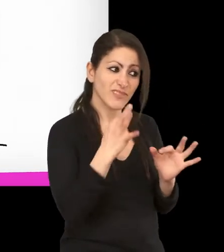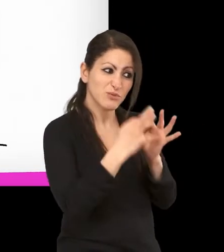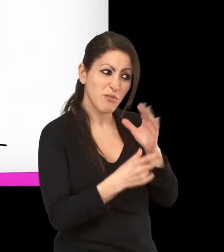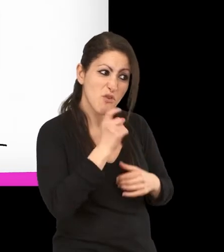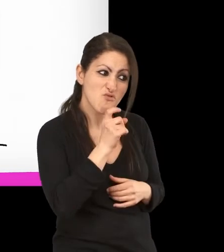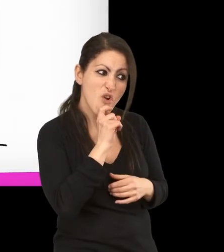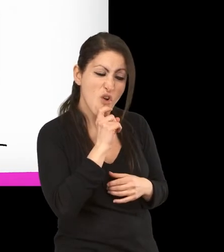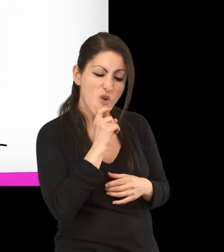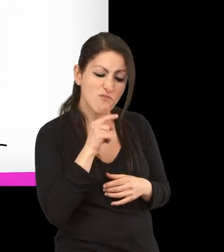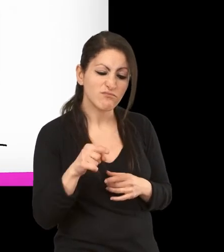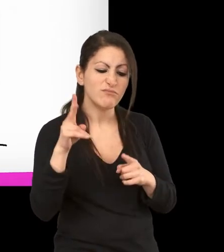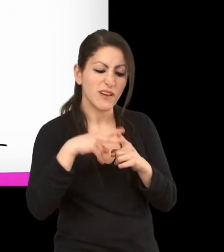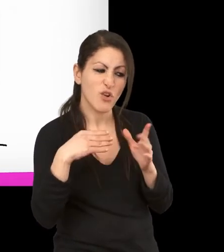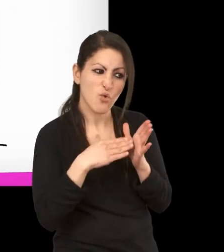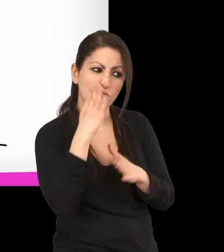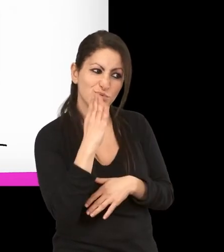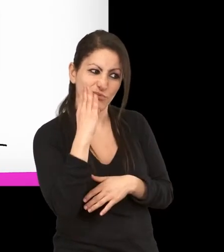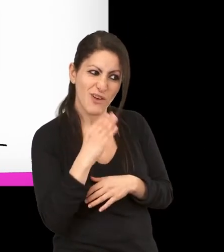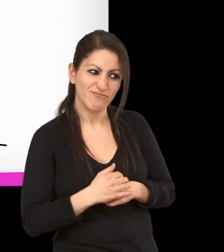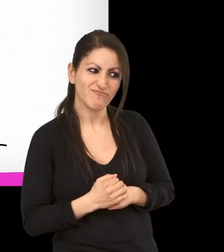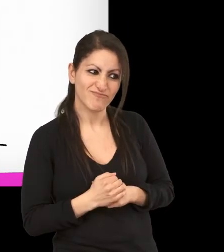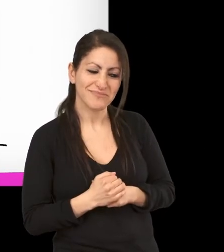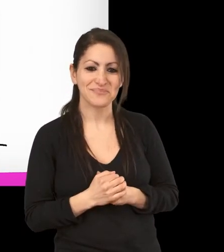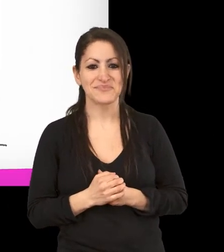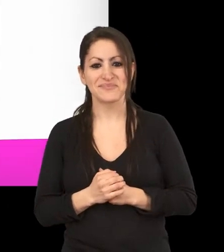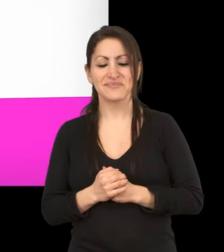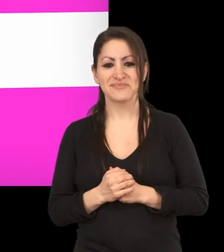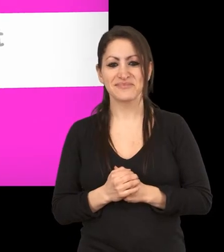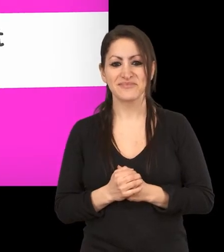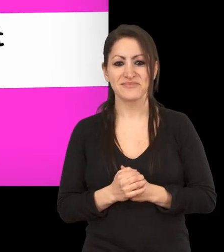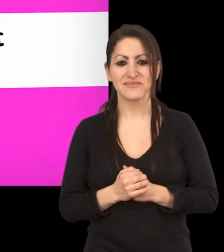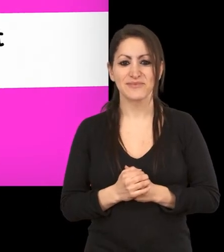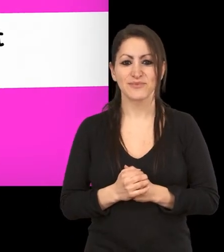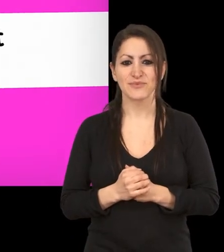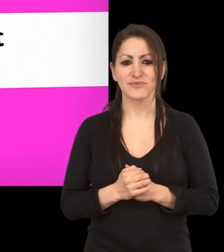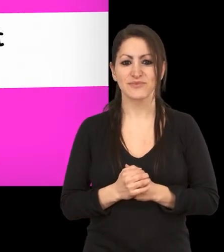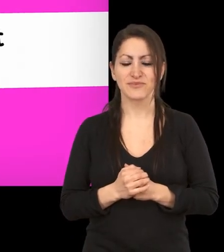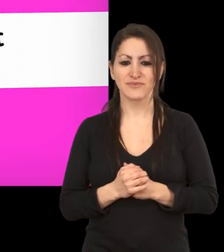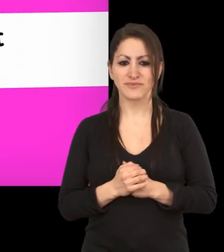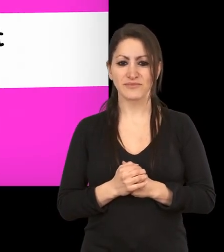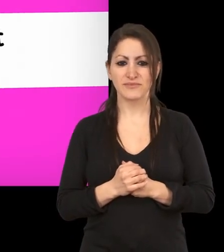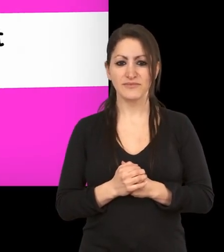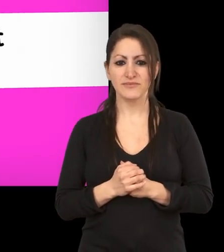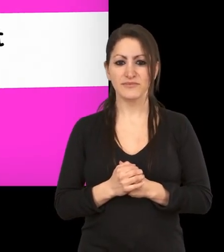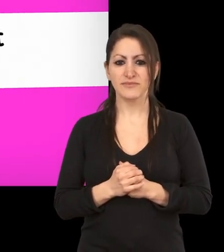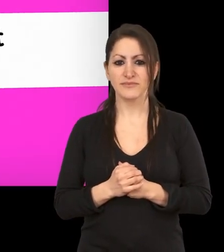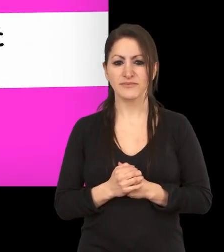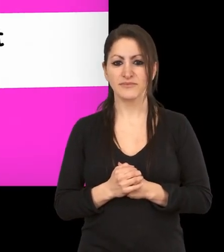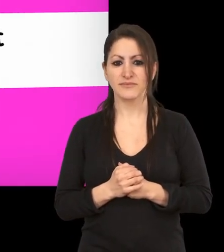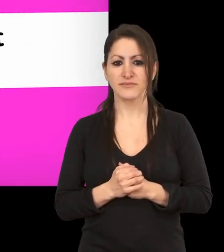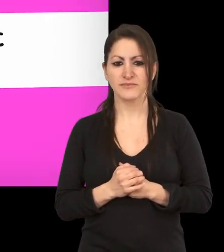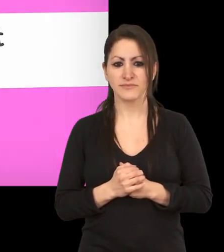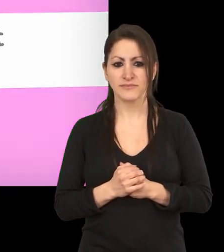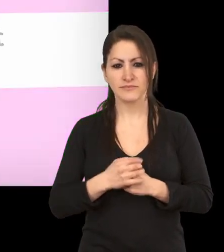En attendant les résultats, je crois qu'on va encore en avoir besoin. La sexualité, je sais ce qui me fait plaisir et